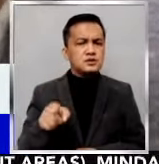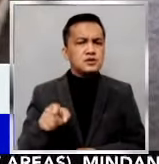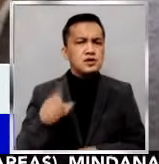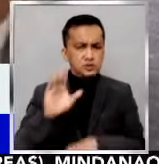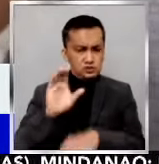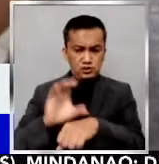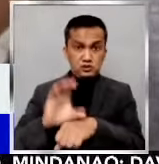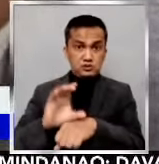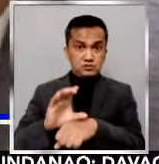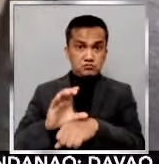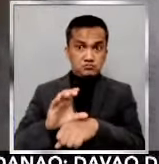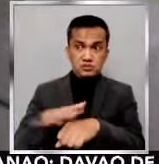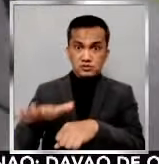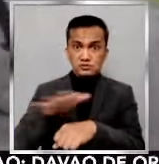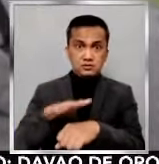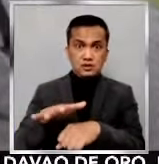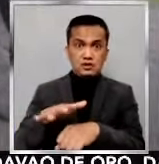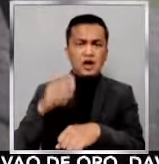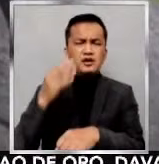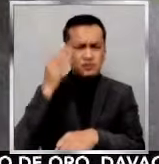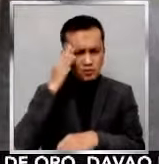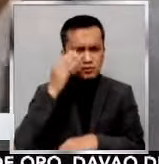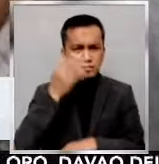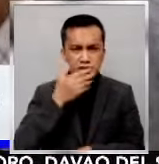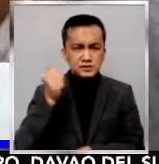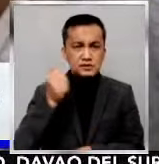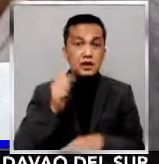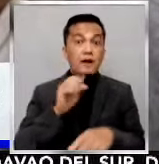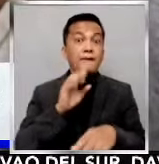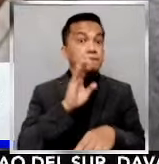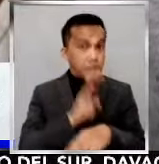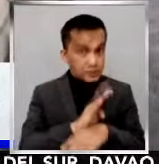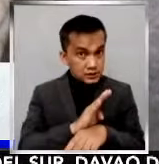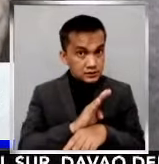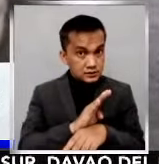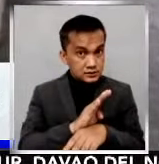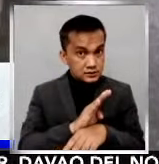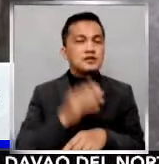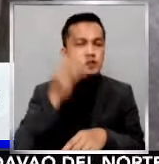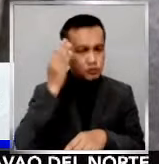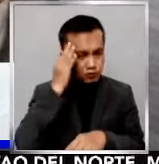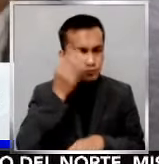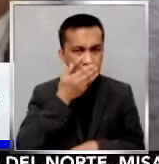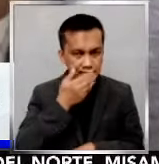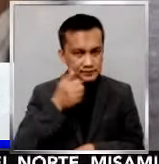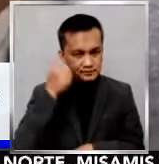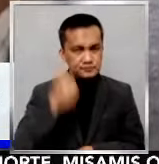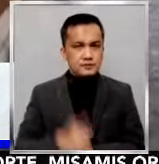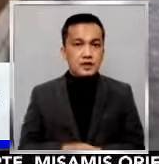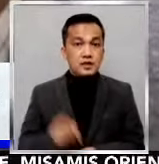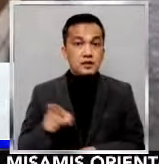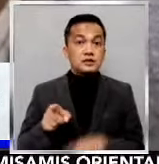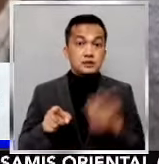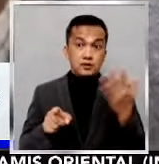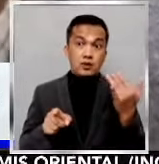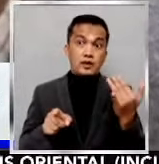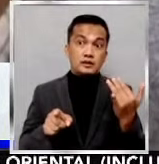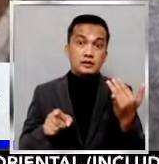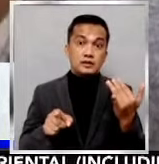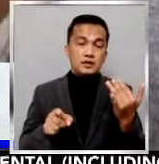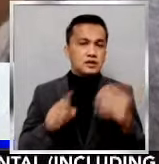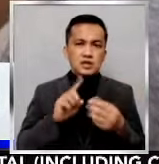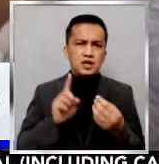they know best. And the business, they know best. And that's why it's all about sharing the